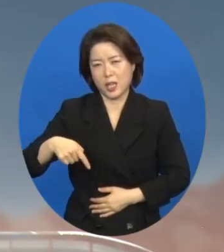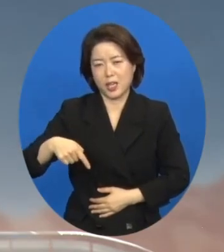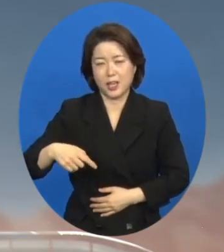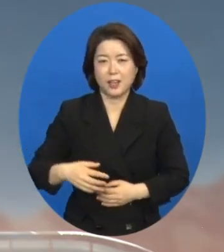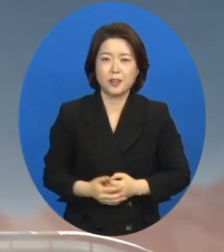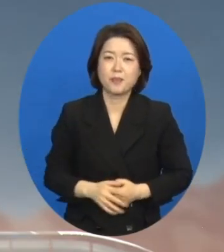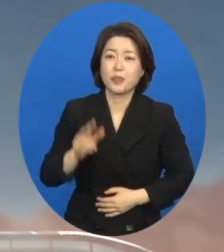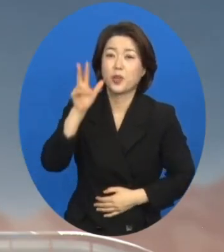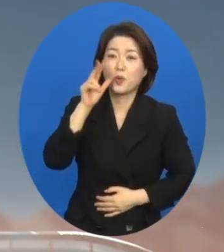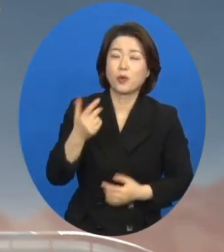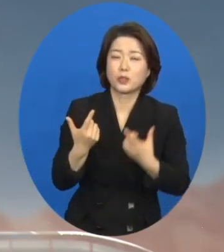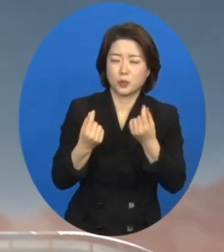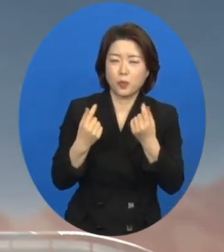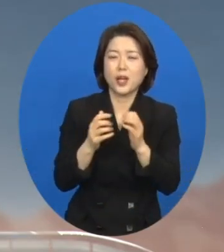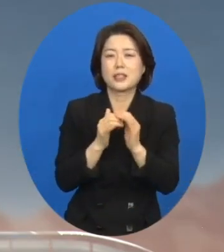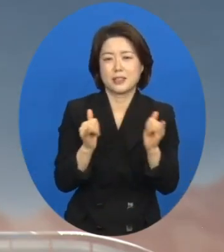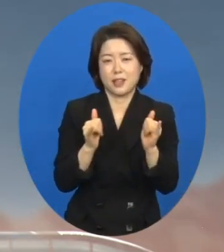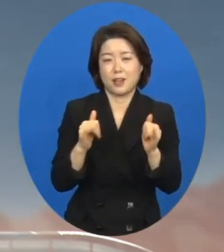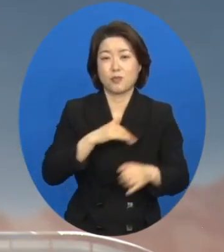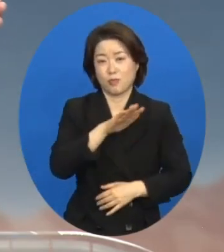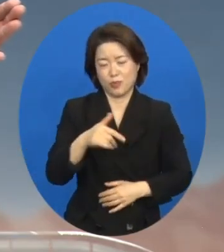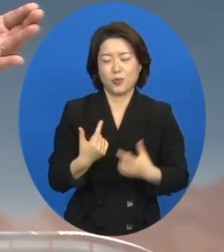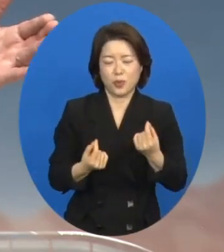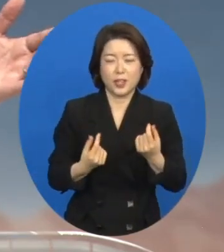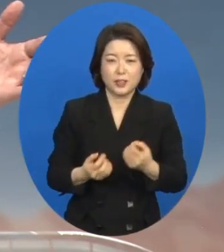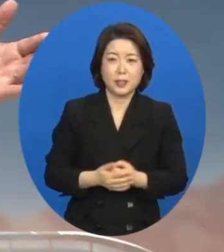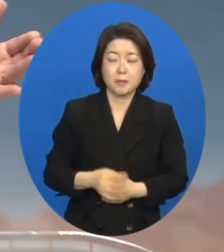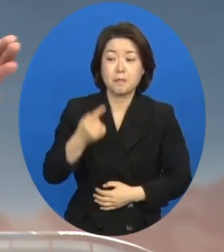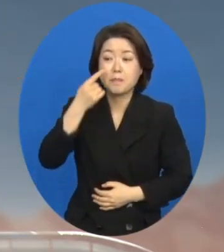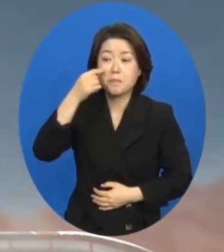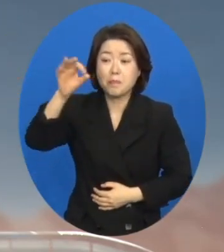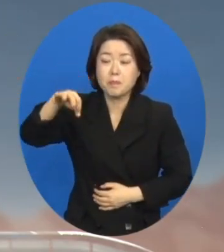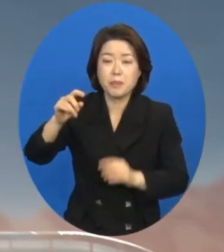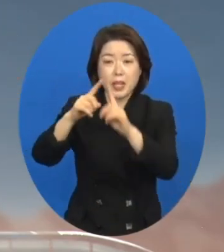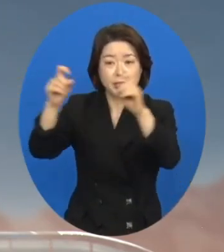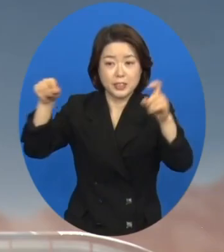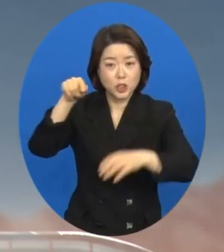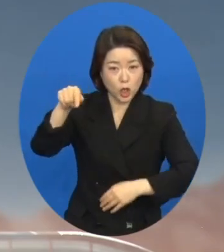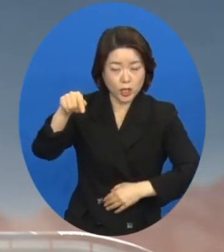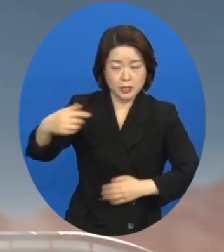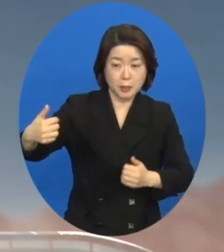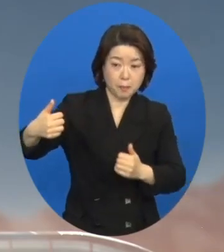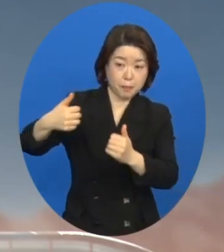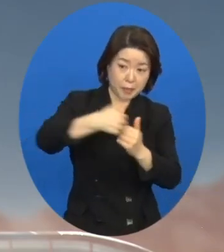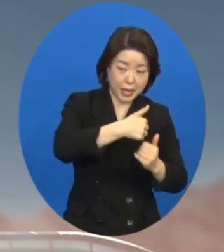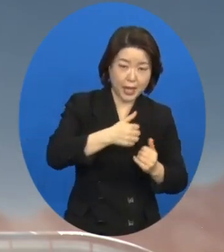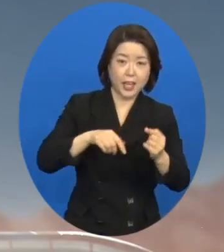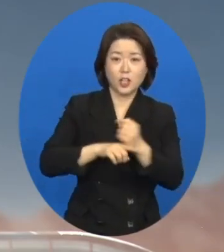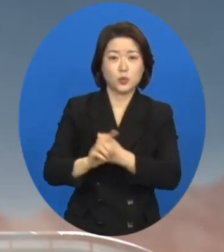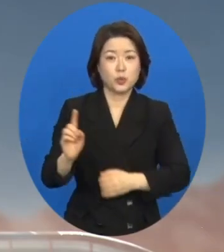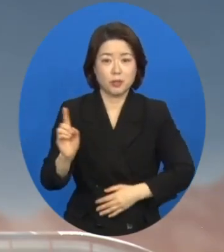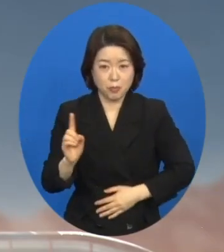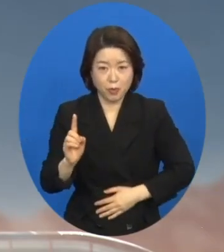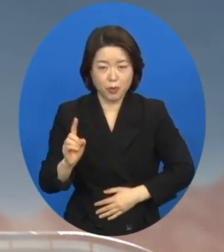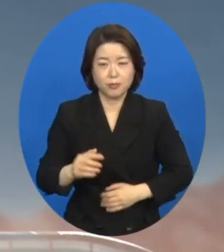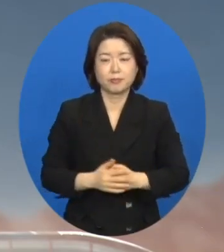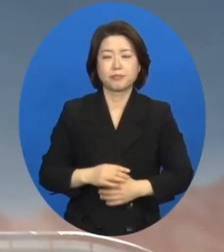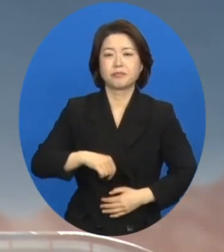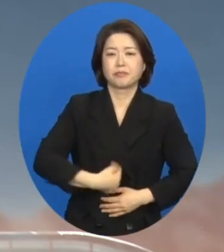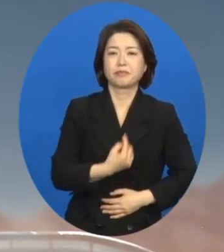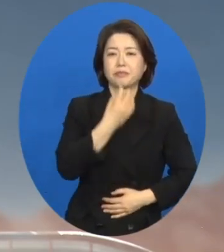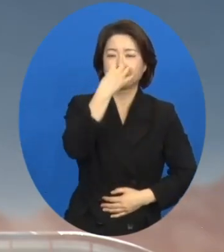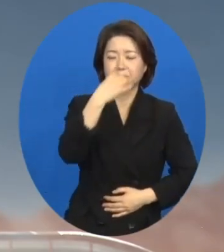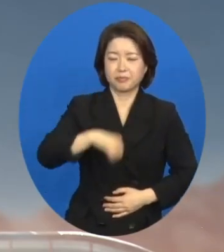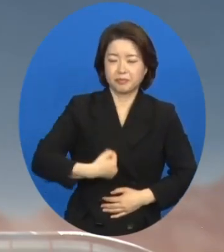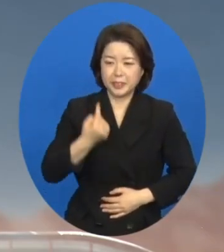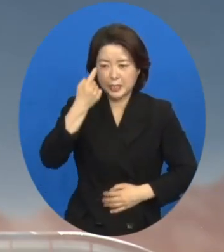같은 사람이고 우리도 마찬가지죠. 아이성에서 패한 이유가 무엇입니까? 어떤 분들은 그런 이유를 댑니다. 자기 교만과 자기